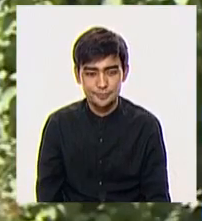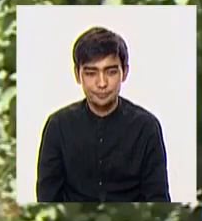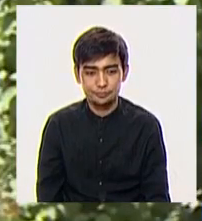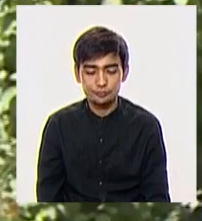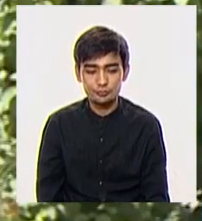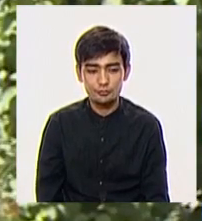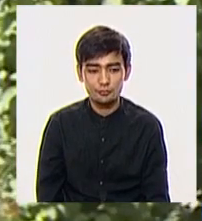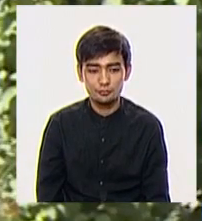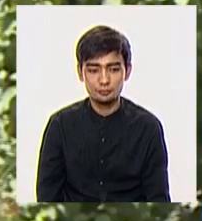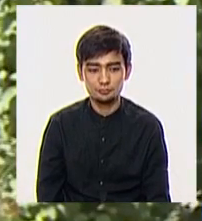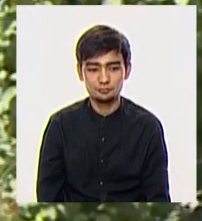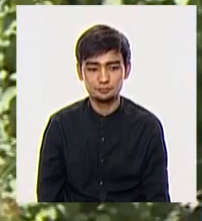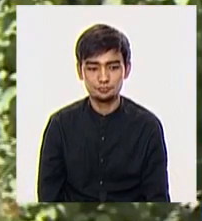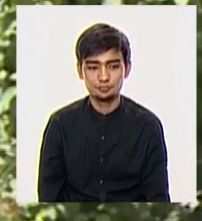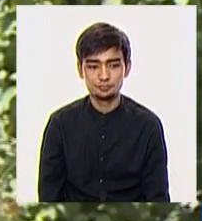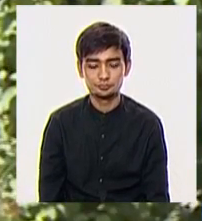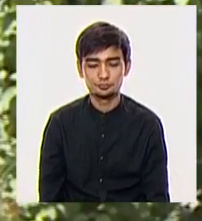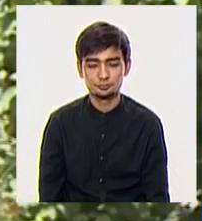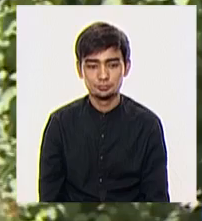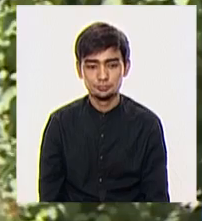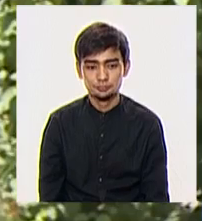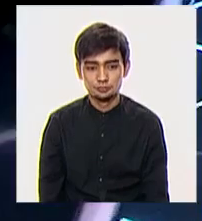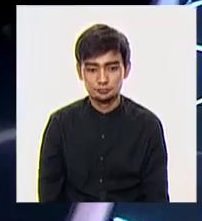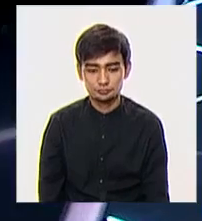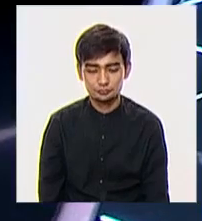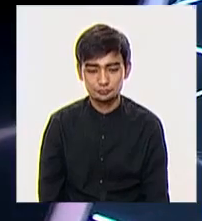Абай Қожагелдиев, Информ бюро, Шымкент.